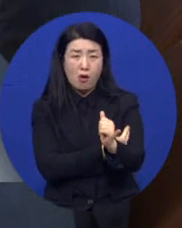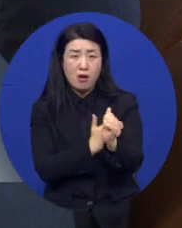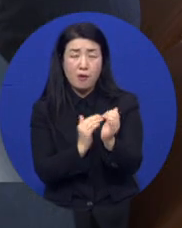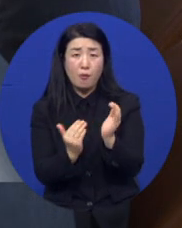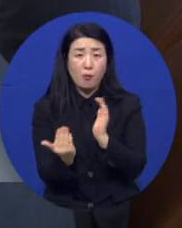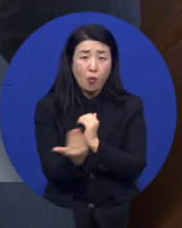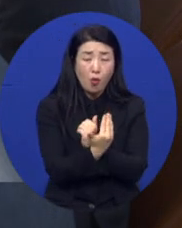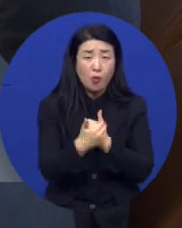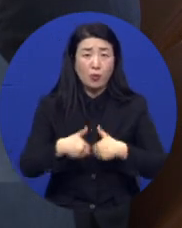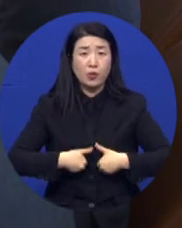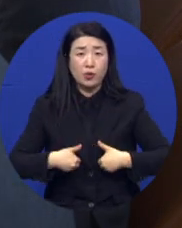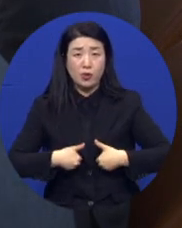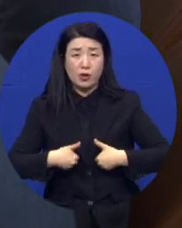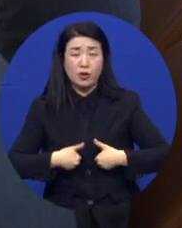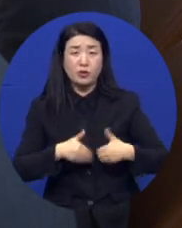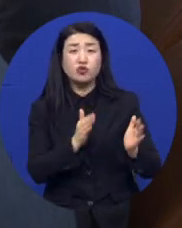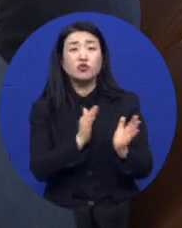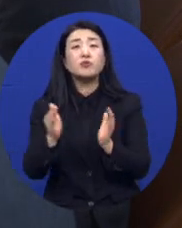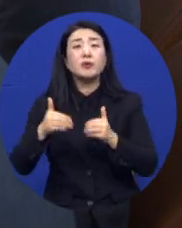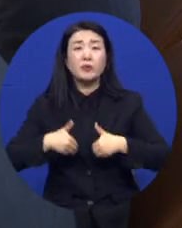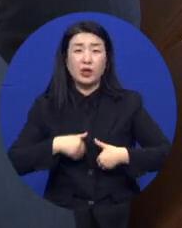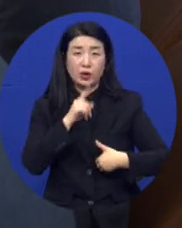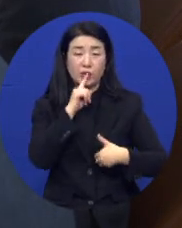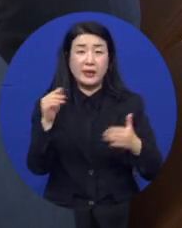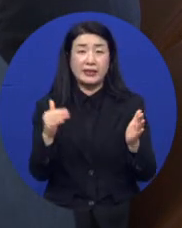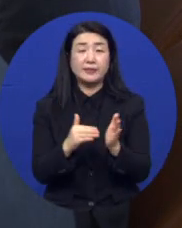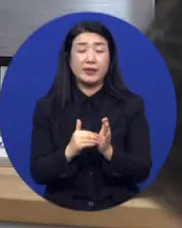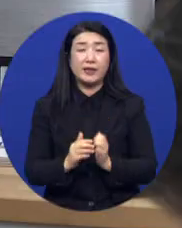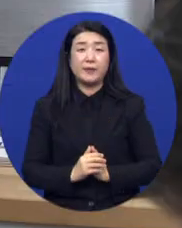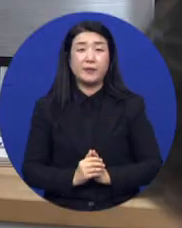방안을 도정 차원에서 마련해야 한다고 밝혔습니다